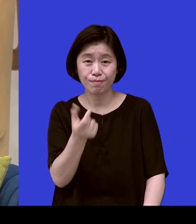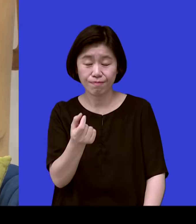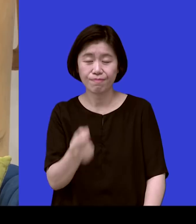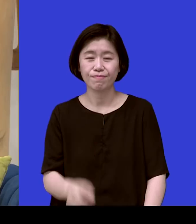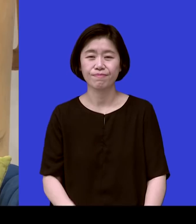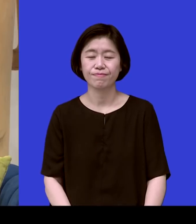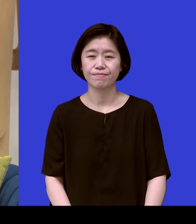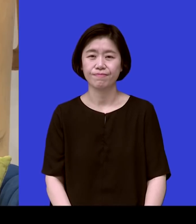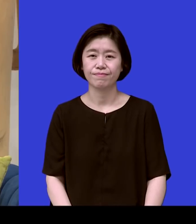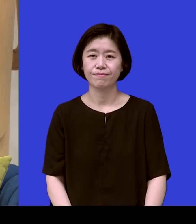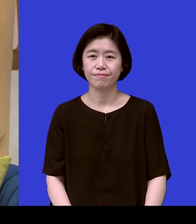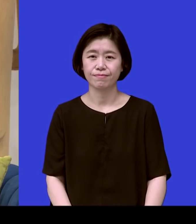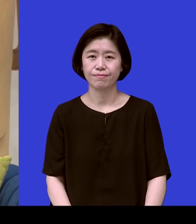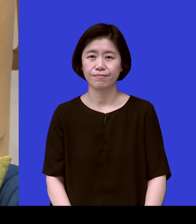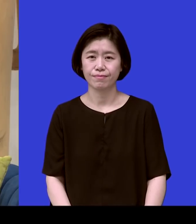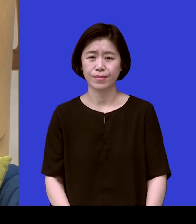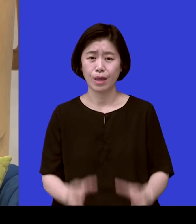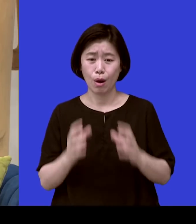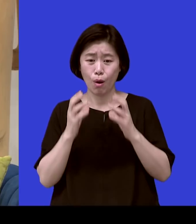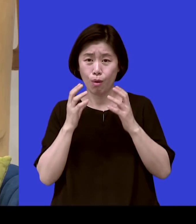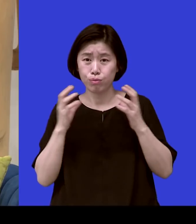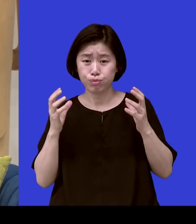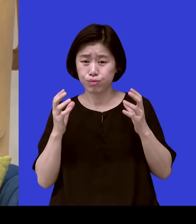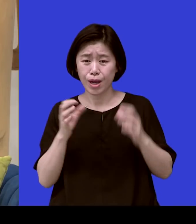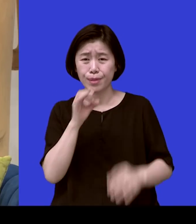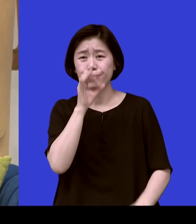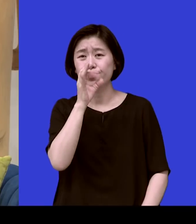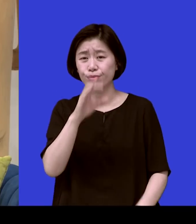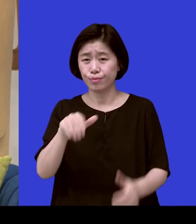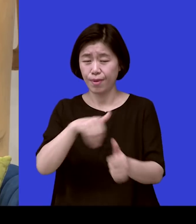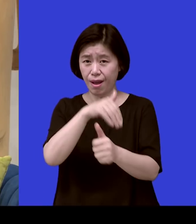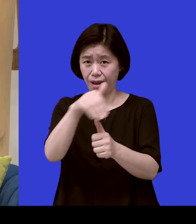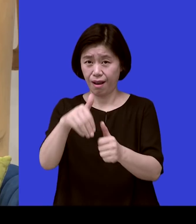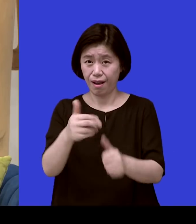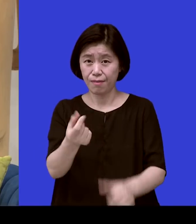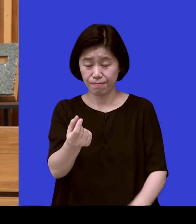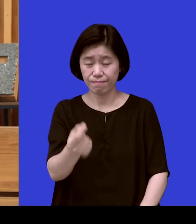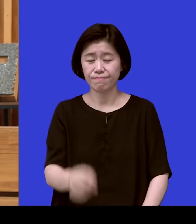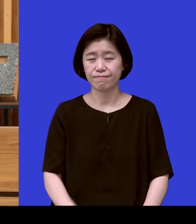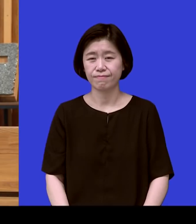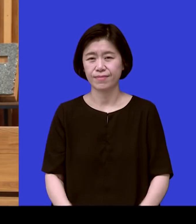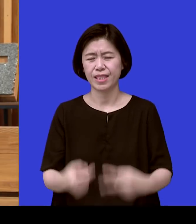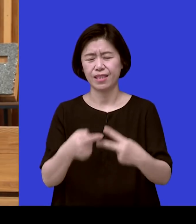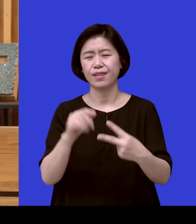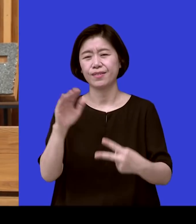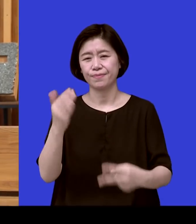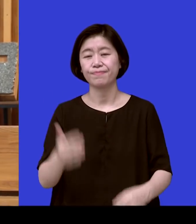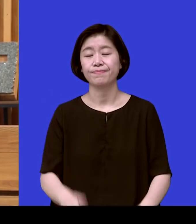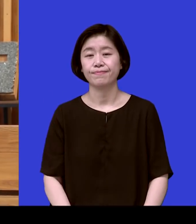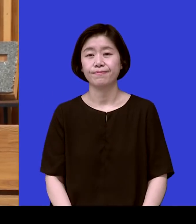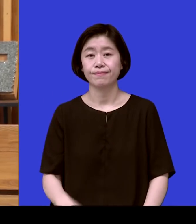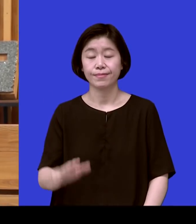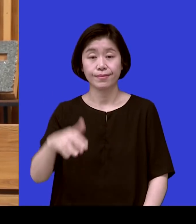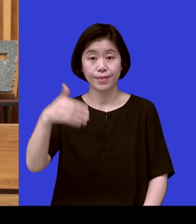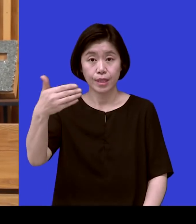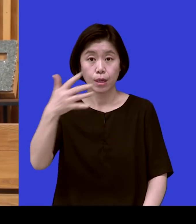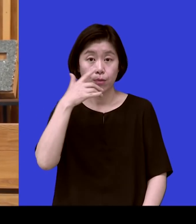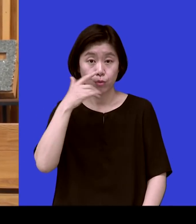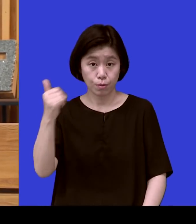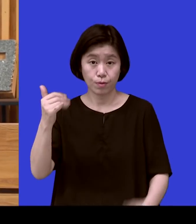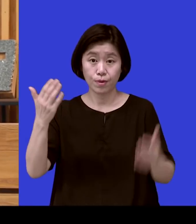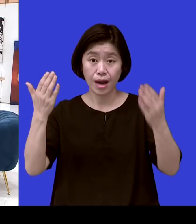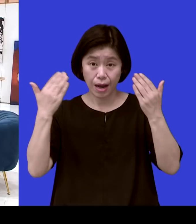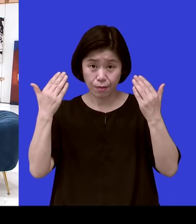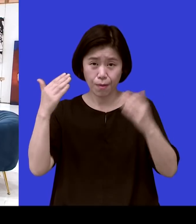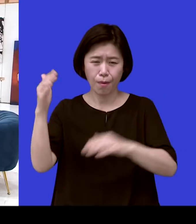얼마나 왜 살이 붙을 수 없고 왜 감기가 만연했는지 정말 이해가 됩니다. 그 후에 이제 부모학교 강의의 문이